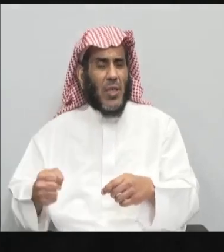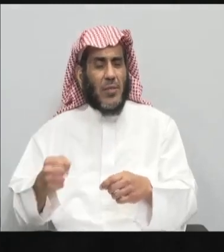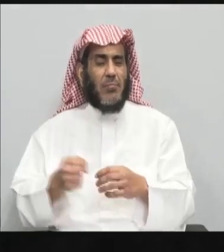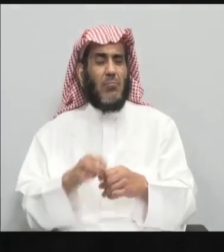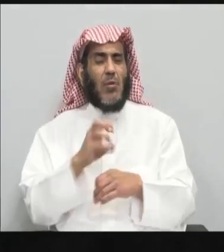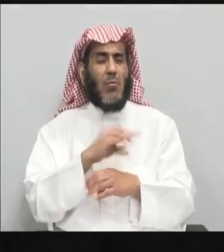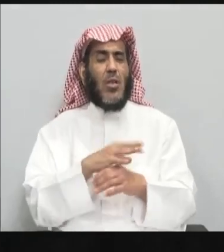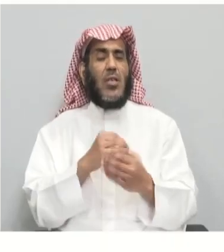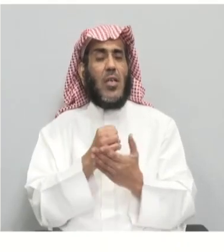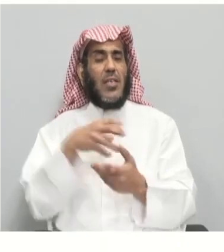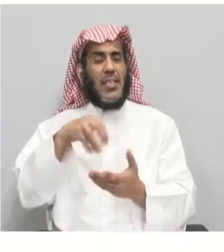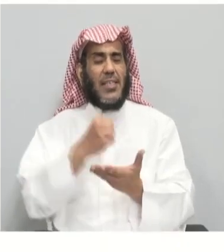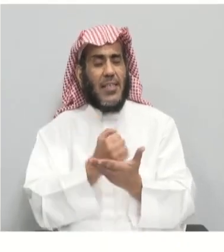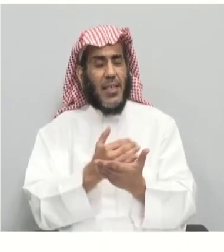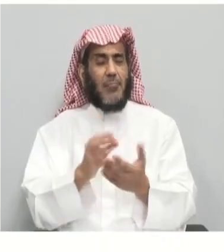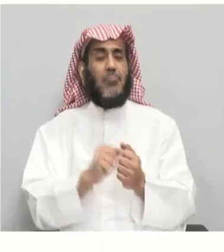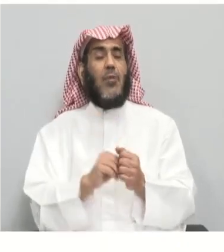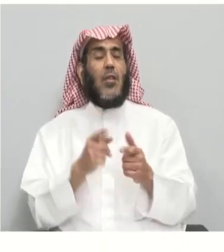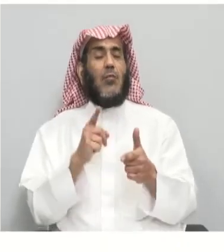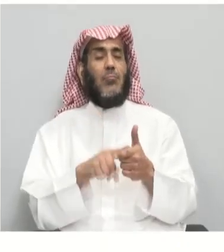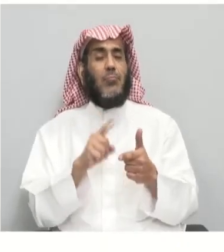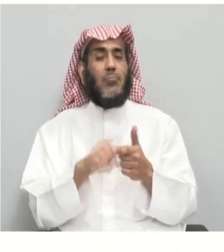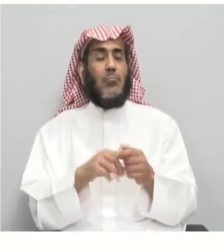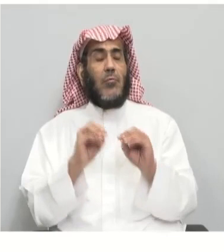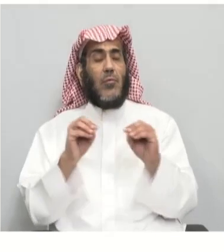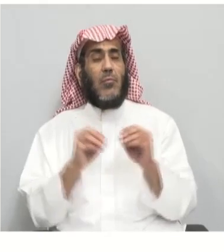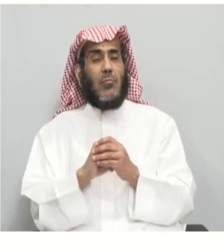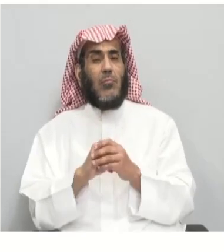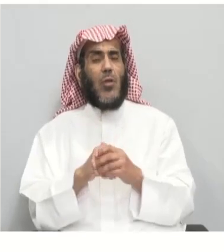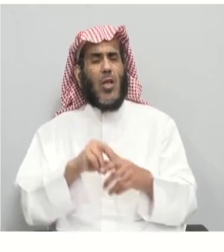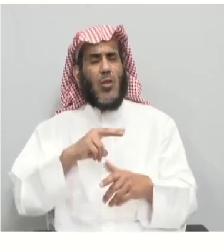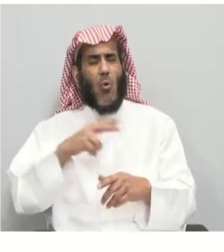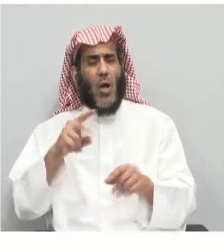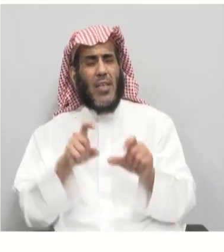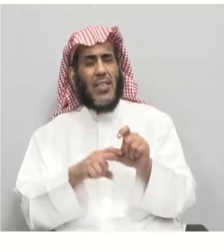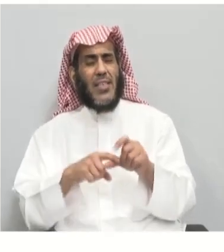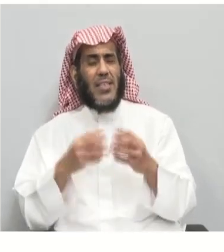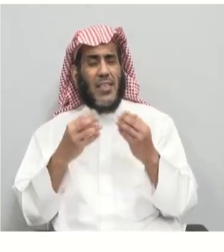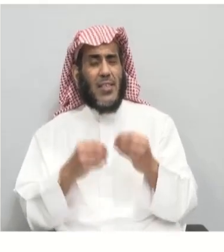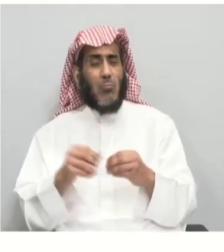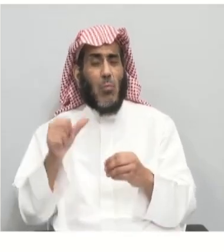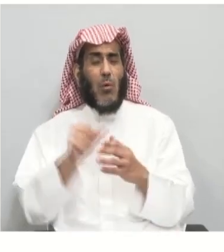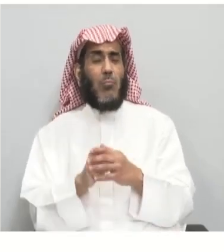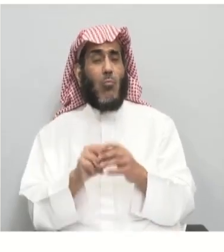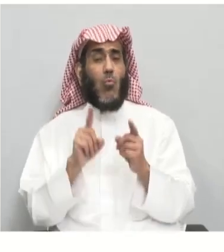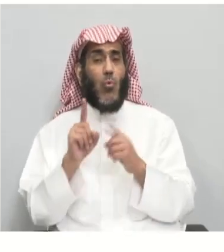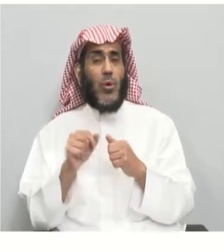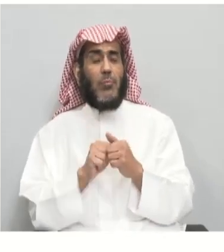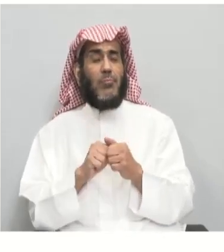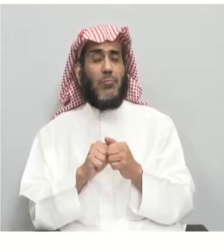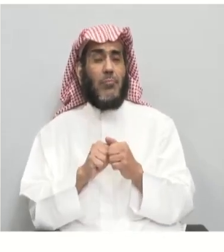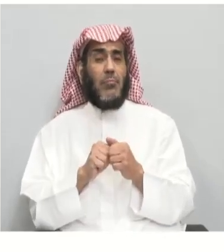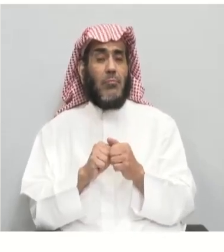لكيس الازاحه ايضا تعرفنا على ادوات ترشيد استهلاك الماء هنا